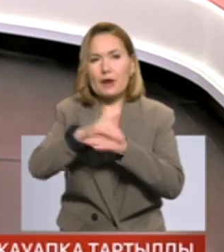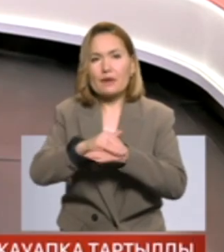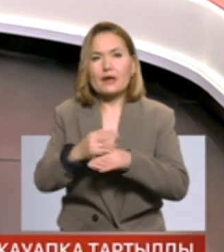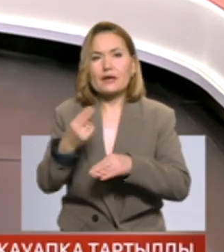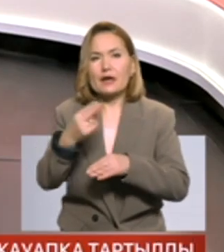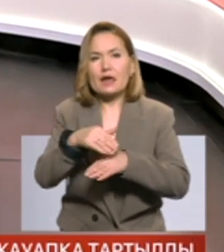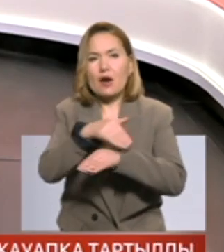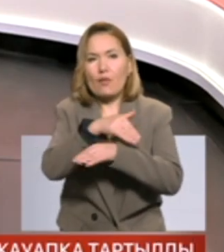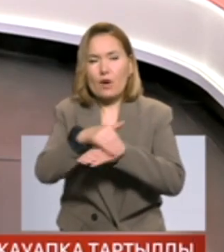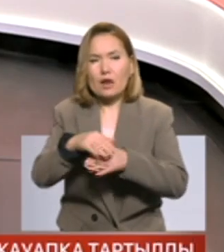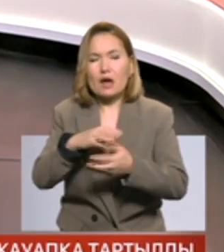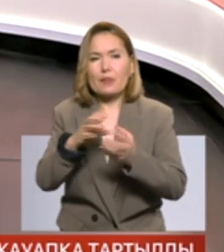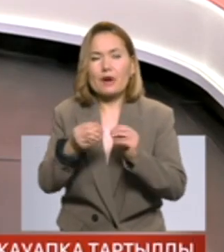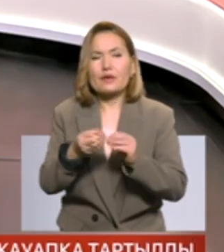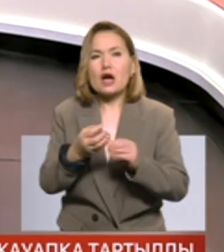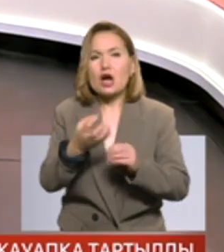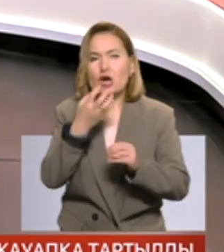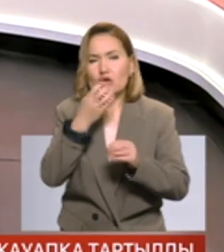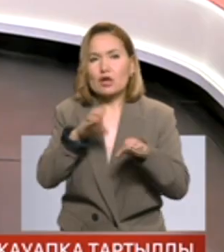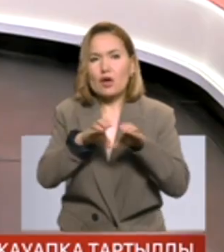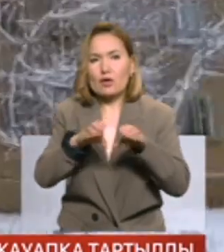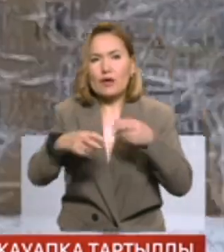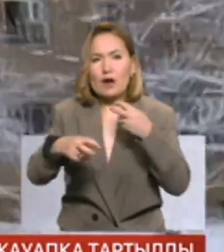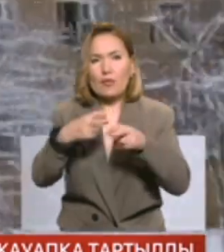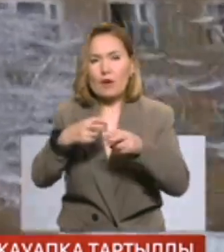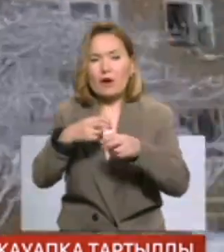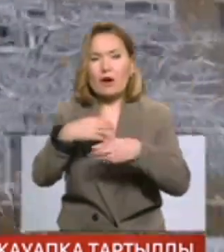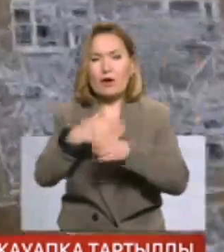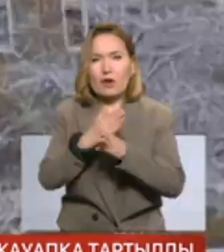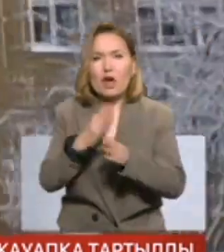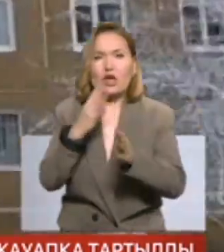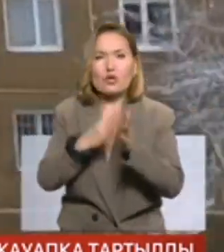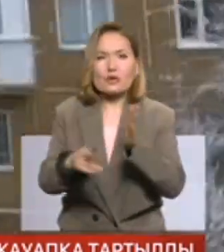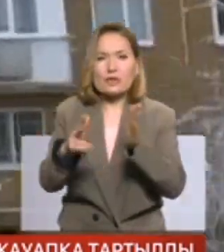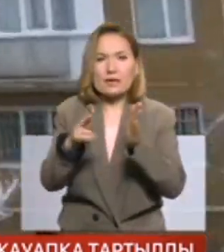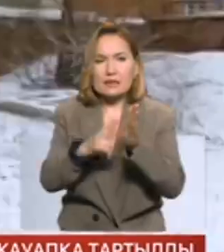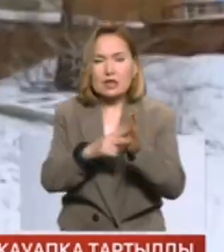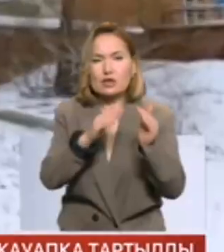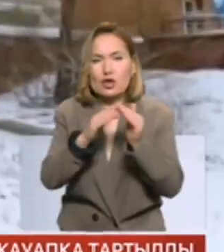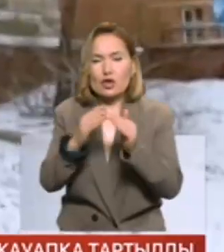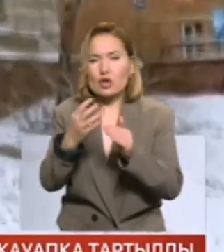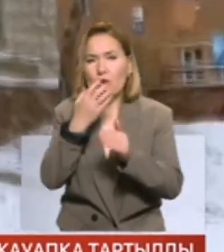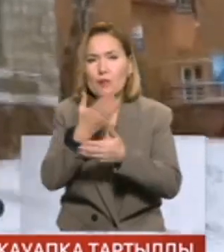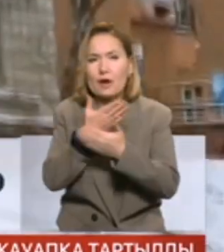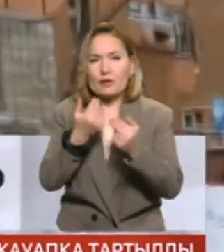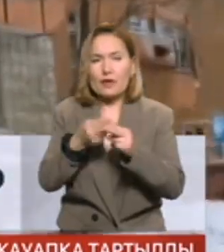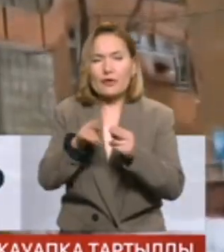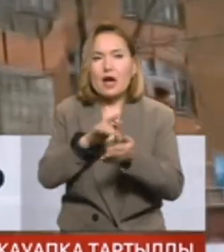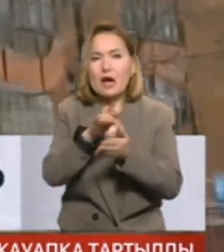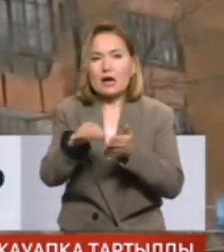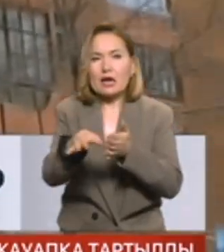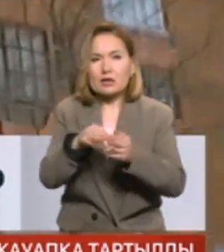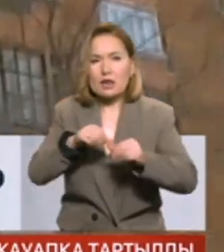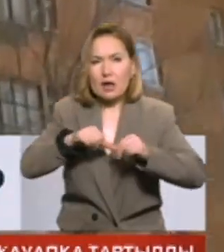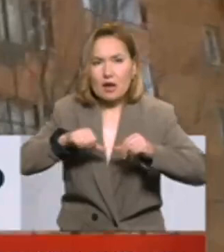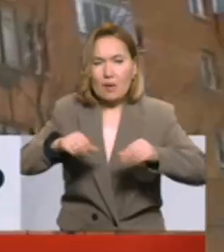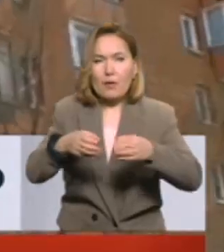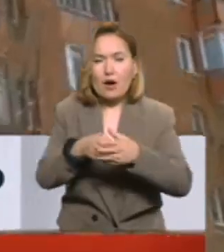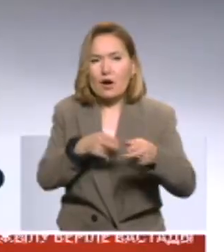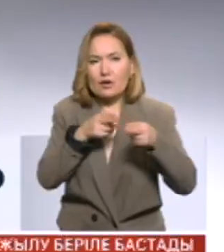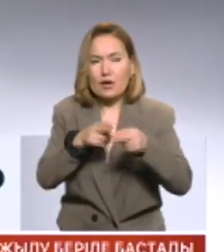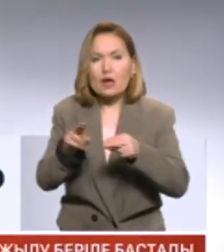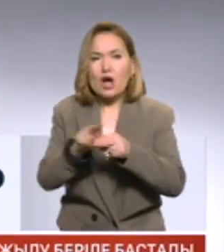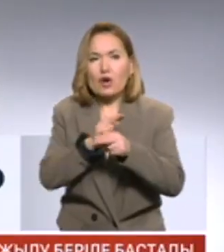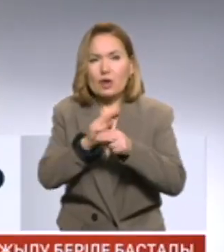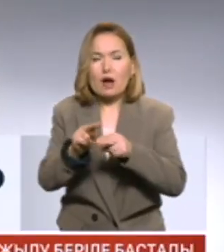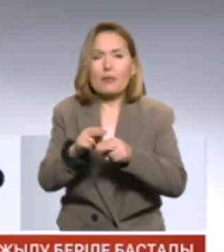Целиноград көшелеріндегі жылу трассасында апат болып, 98 үй жылусыз қалған еді. Шаһарда жедел штаб құрылып, жөндеу жұмыстарына 30 адам